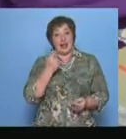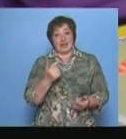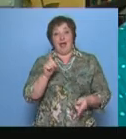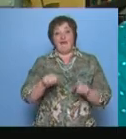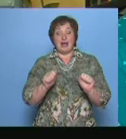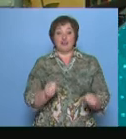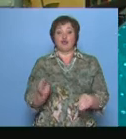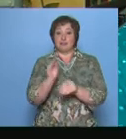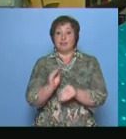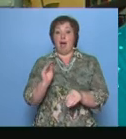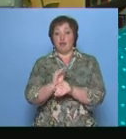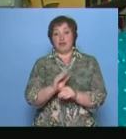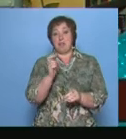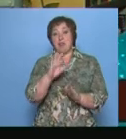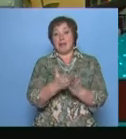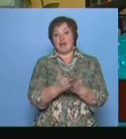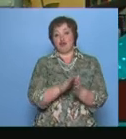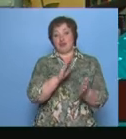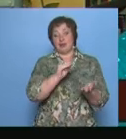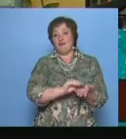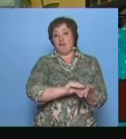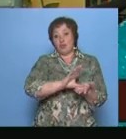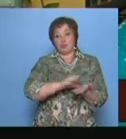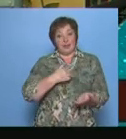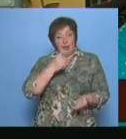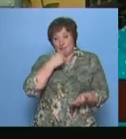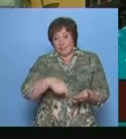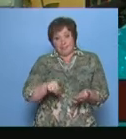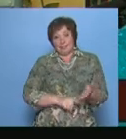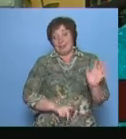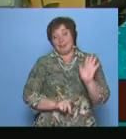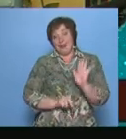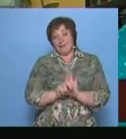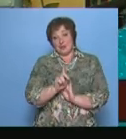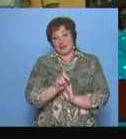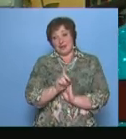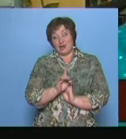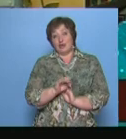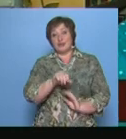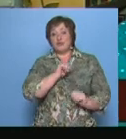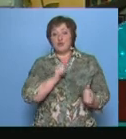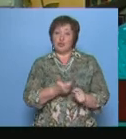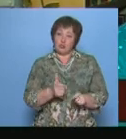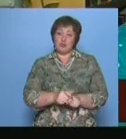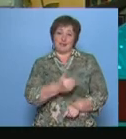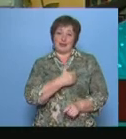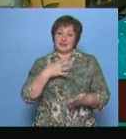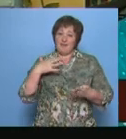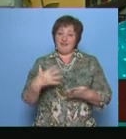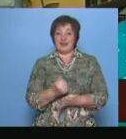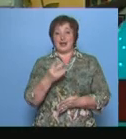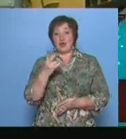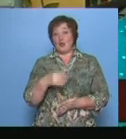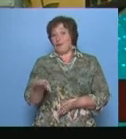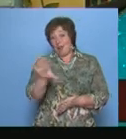фонд. Даже не поверила сначала, конечно, не поверила. В душе, конечно, очень хотелось выиграть, ну, как и